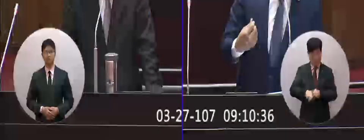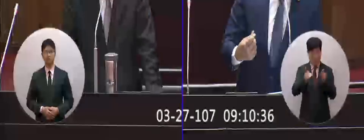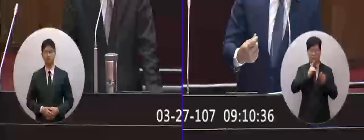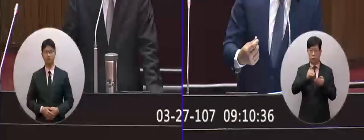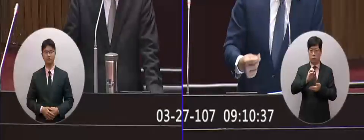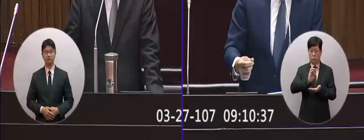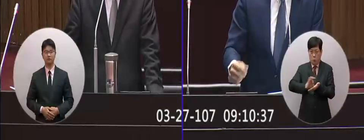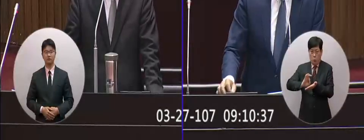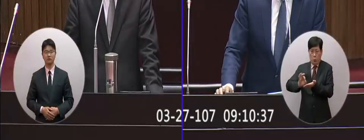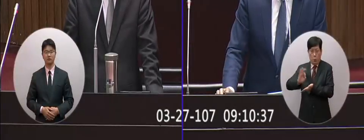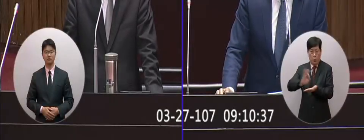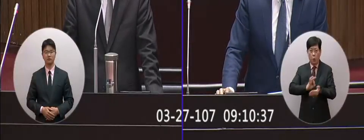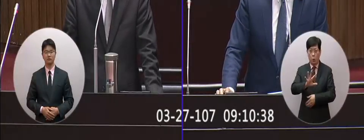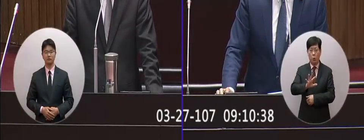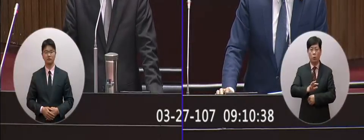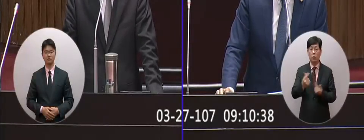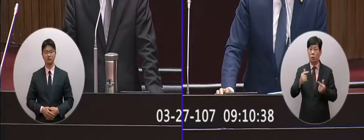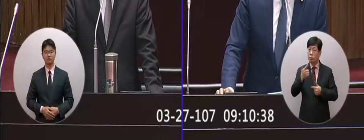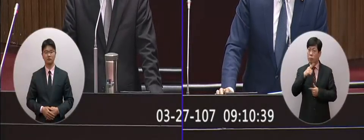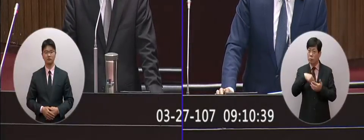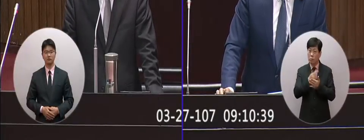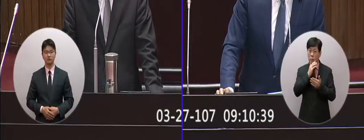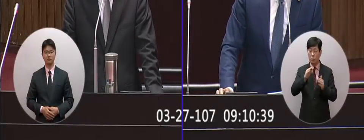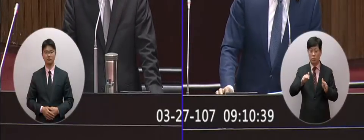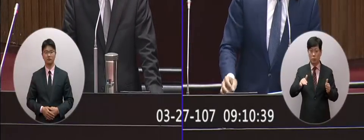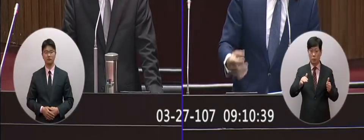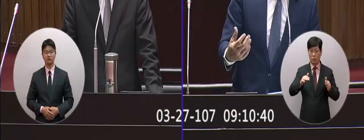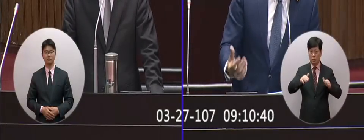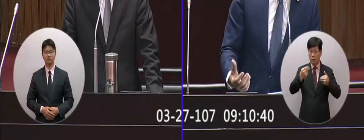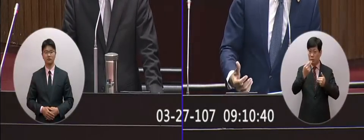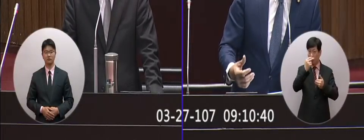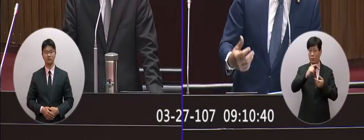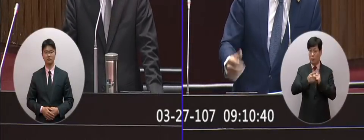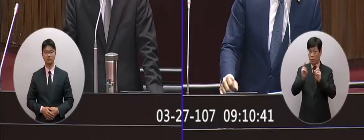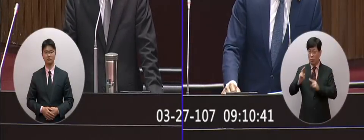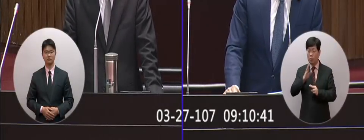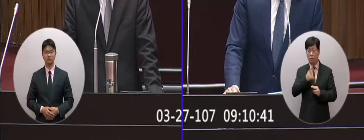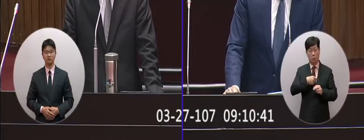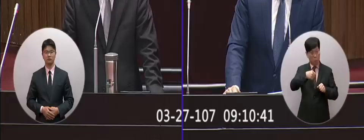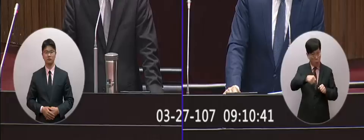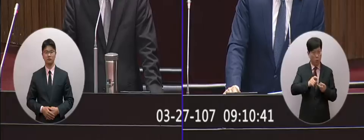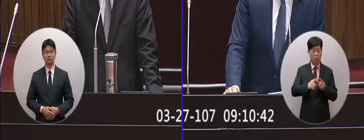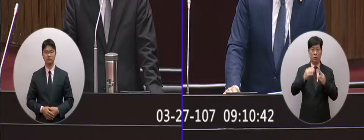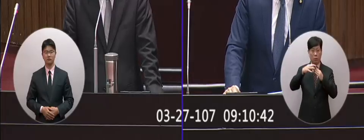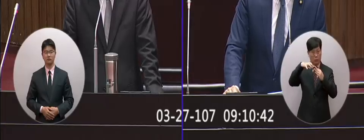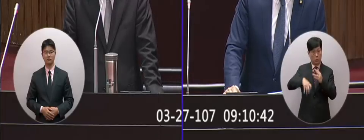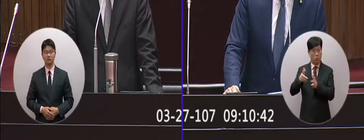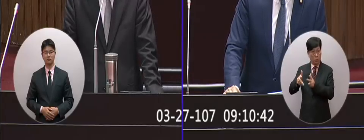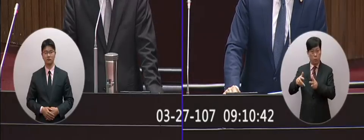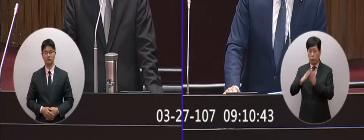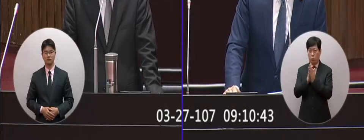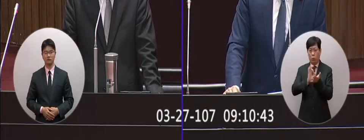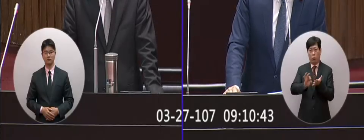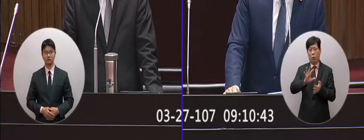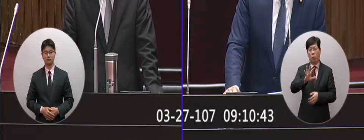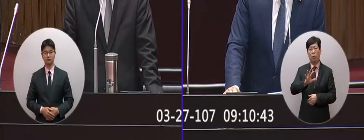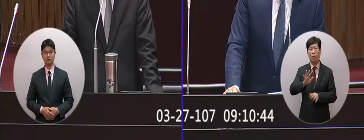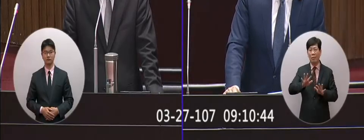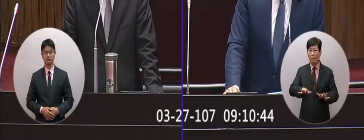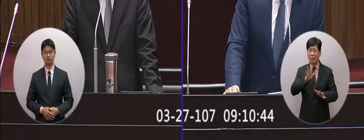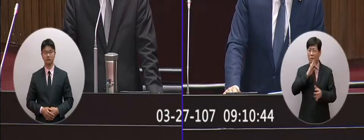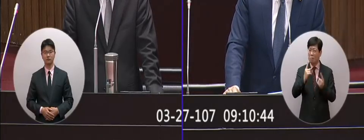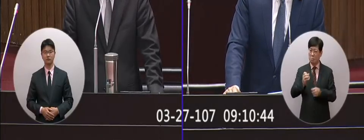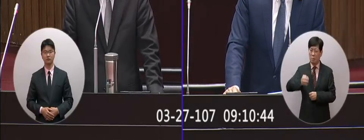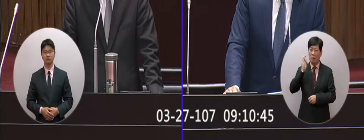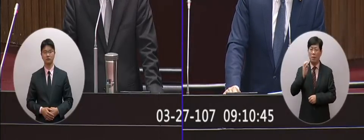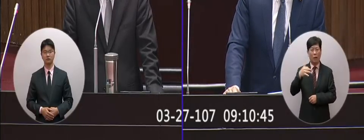而且在使用。那它也不只是氢能车辆，它其实在一般的家户甚至工业区都已经进行了很多的使用，只是现在的价格